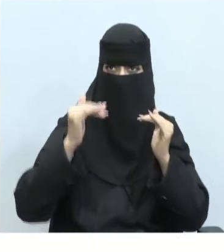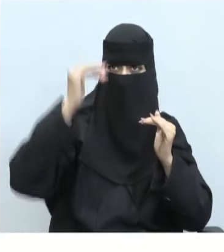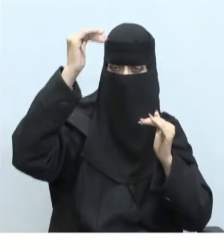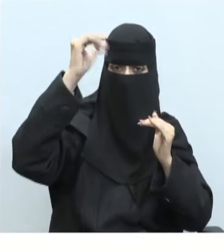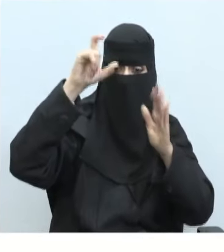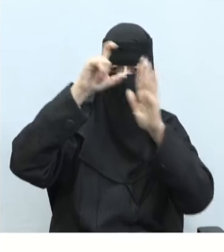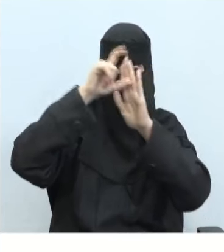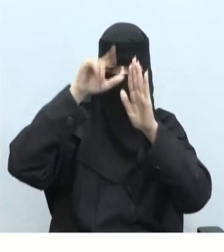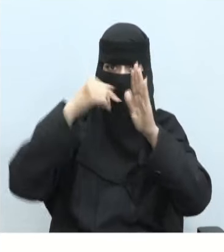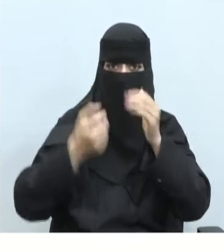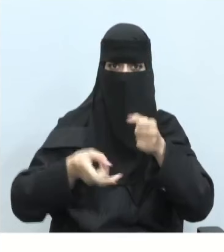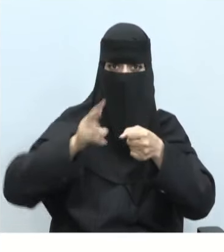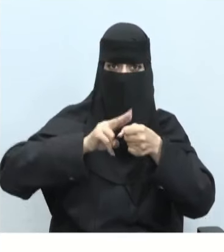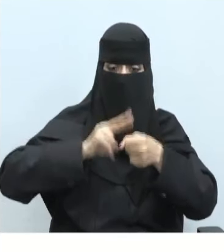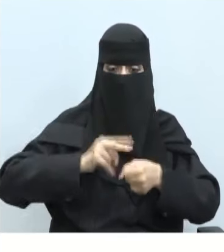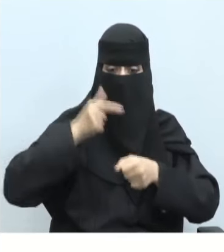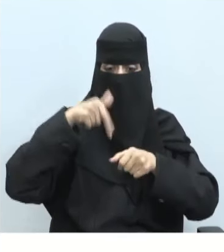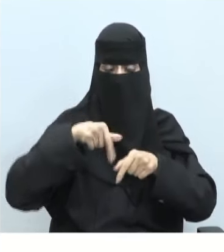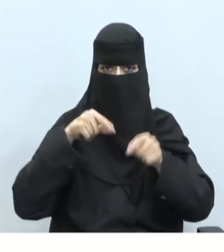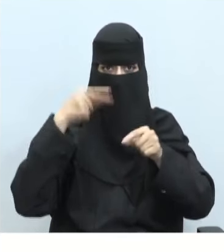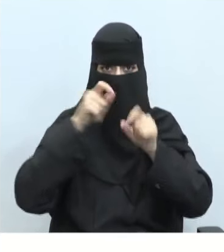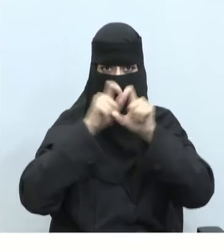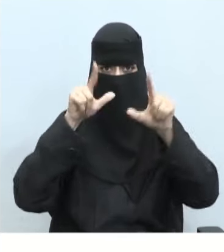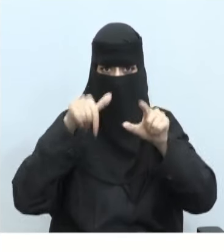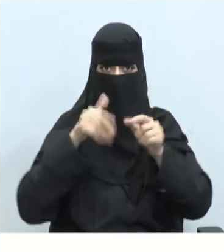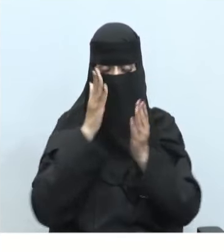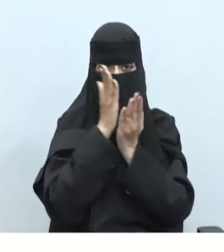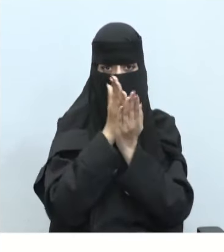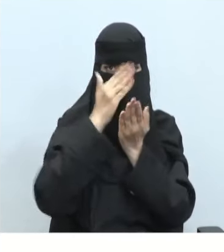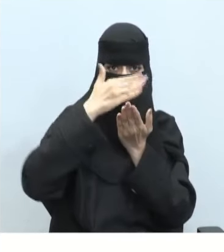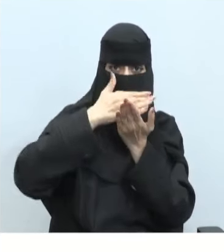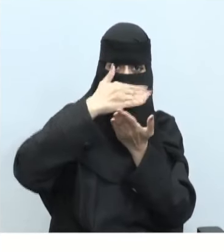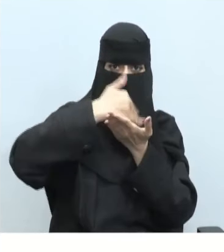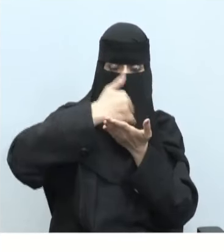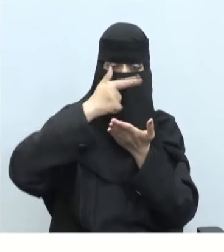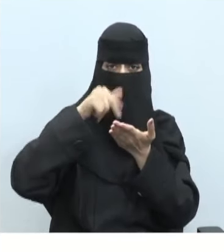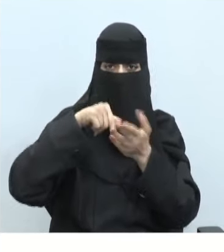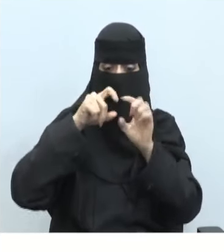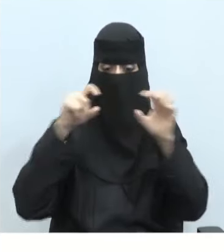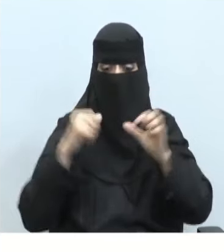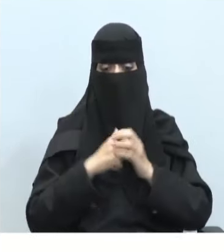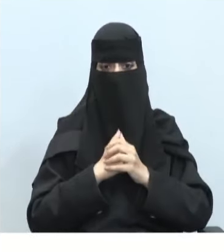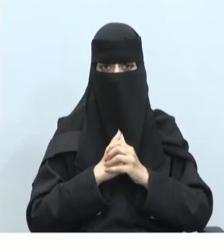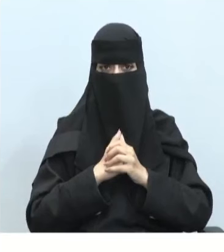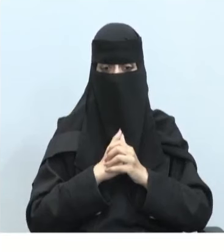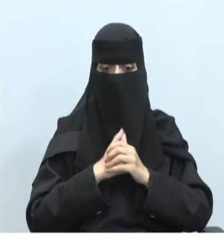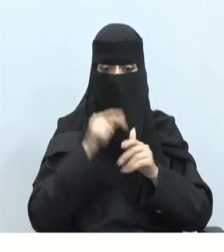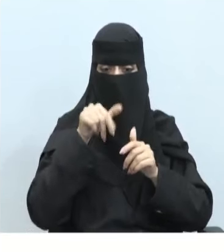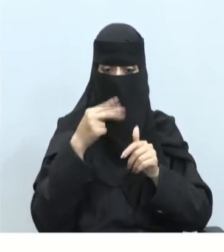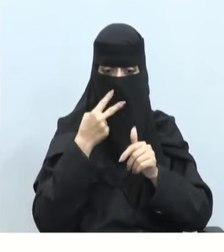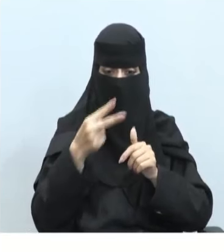النص عده مرات لتستعرض الاتجاهات المتاحه للنص اذا